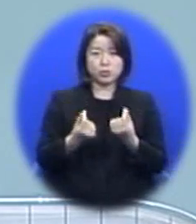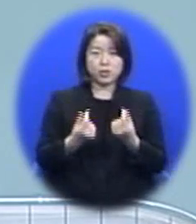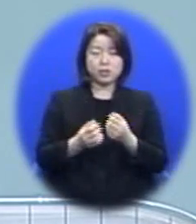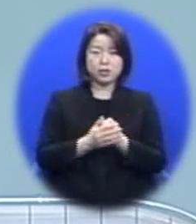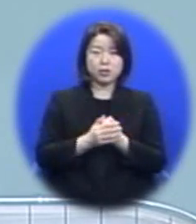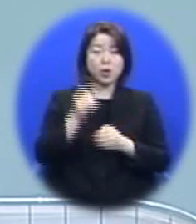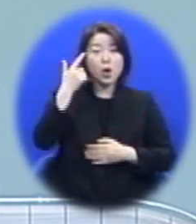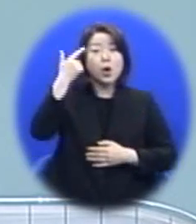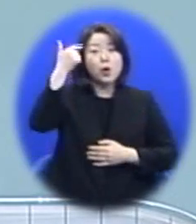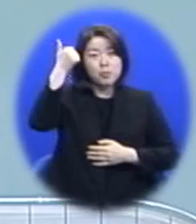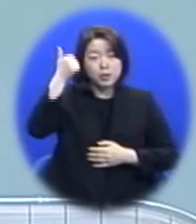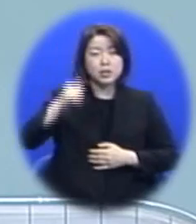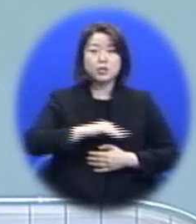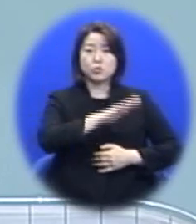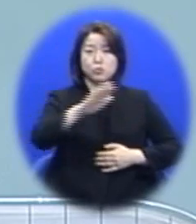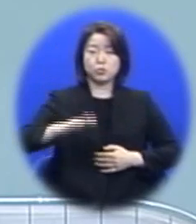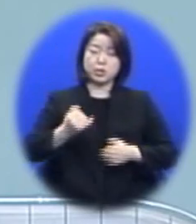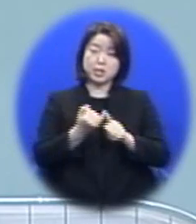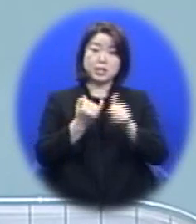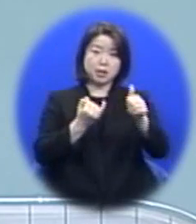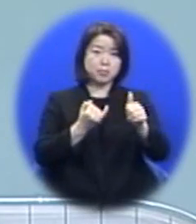목사님, 우리 남편은 새벽기도 안 해요.